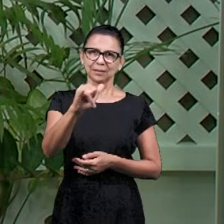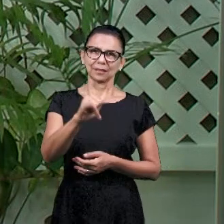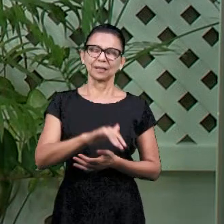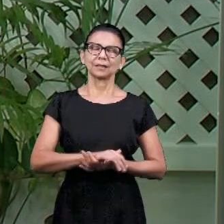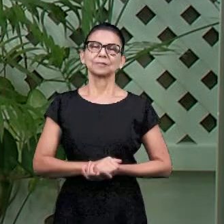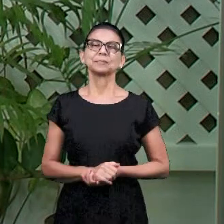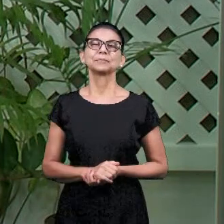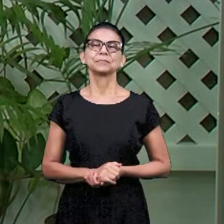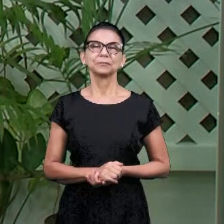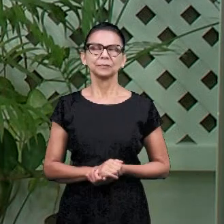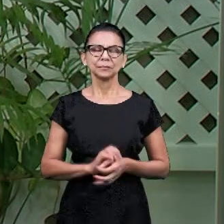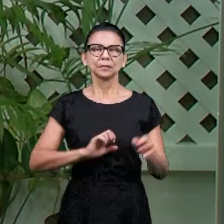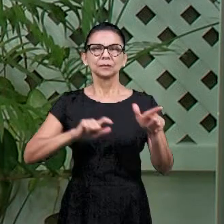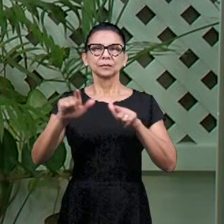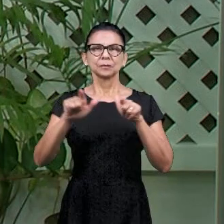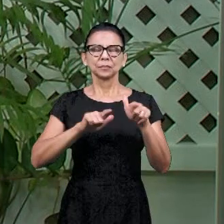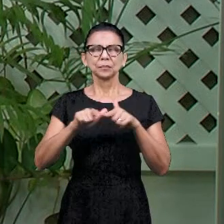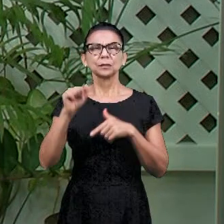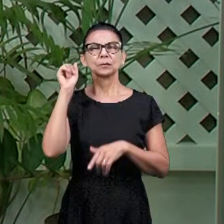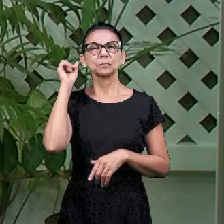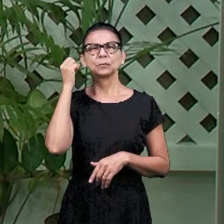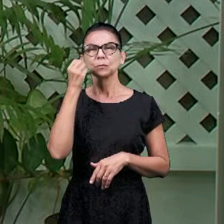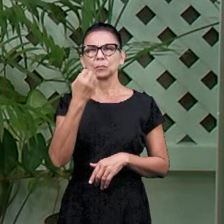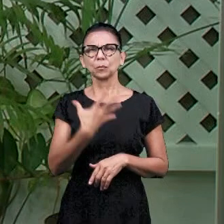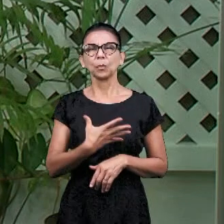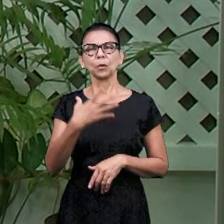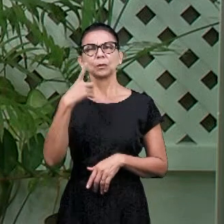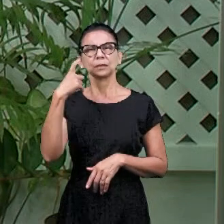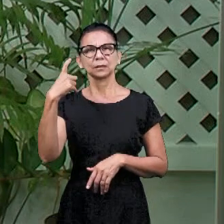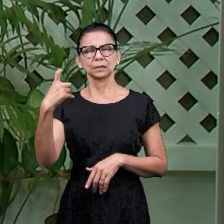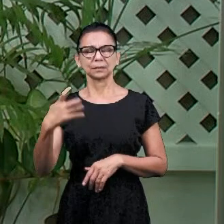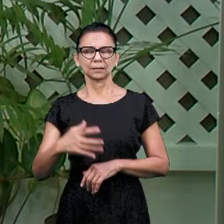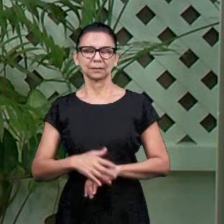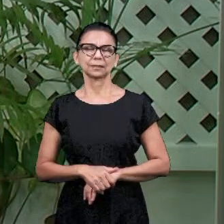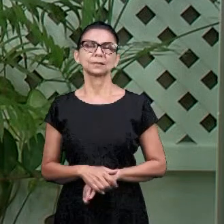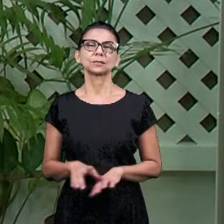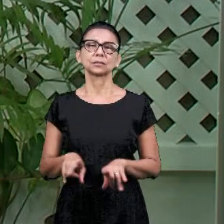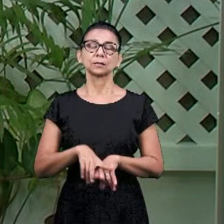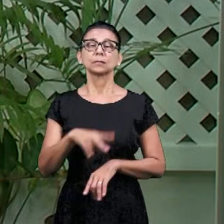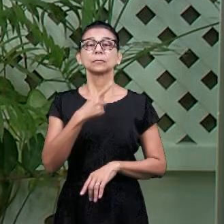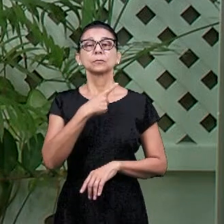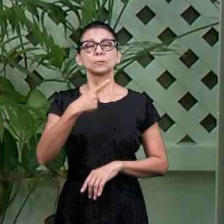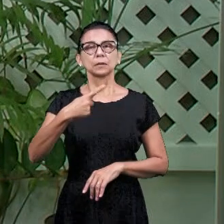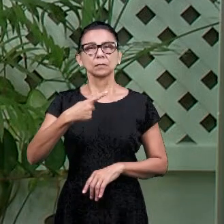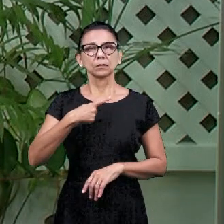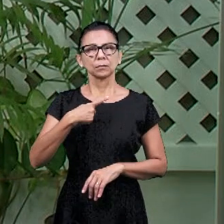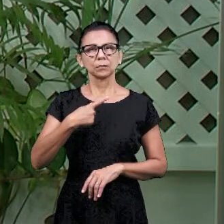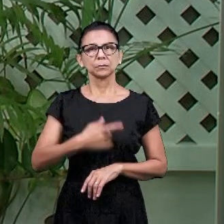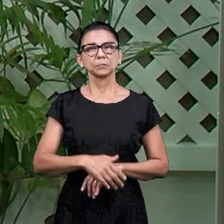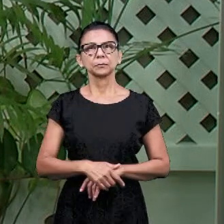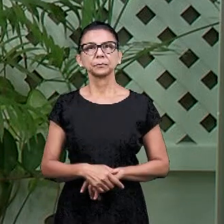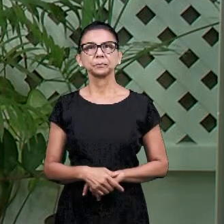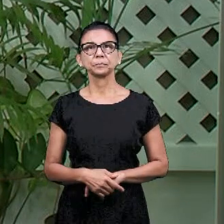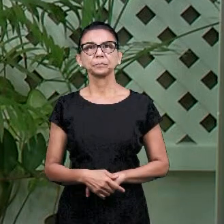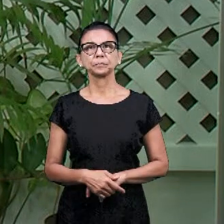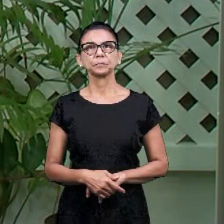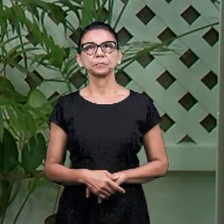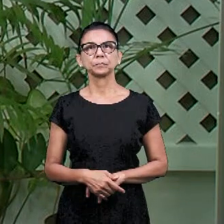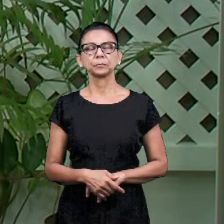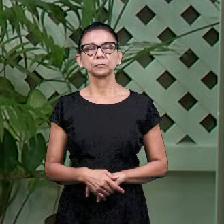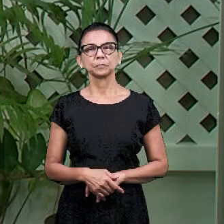pas laisser de faire ces commentaires. Nous avons un travail très intéressant de réponse de notre bien-aimé